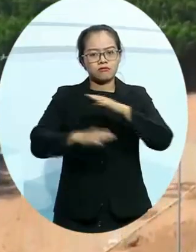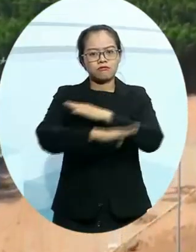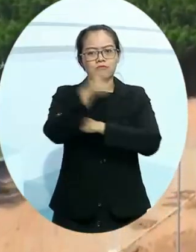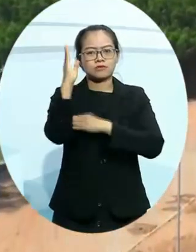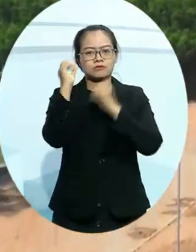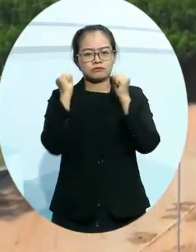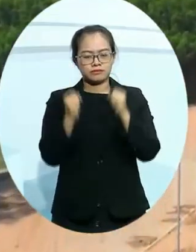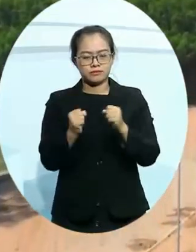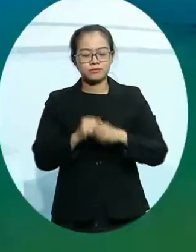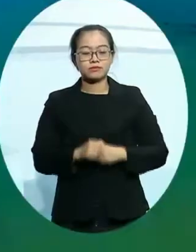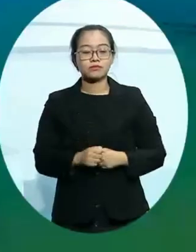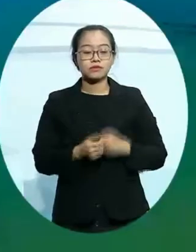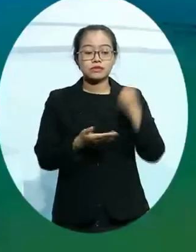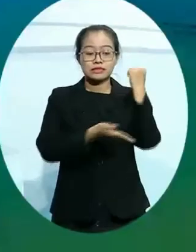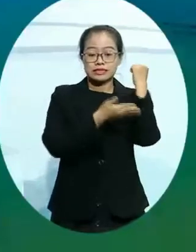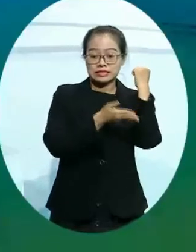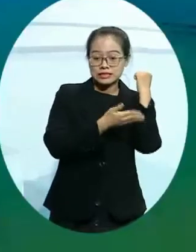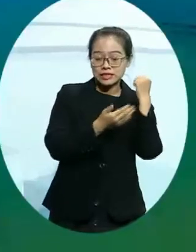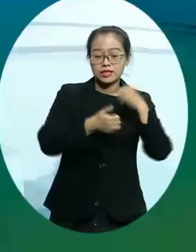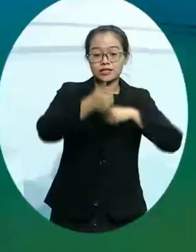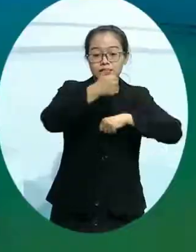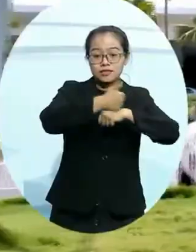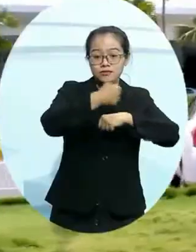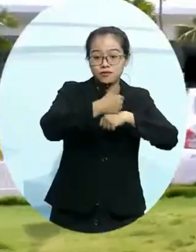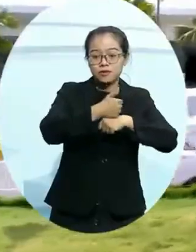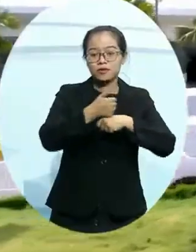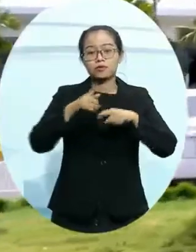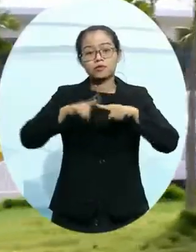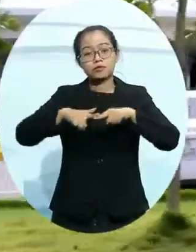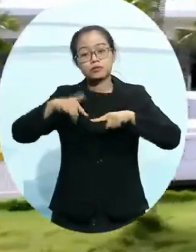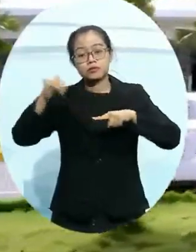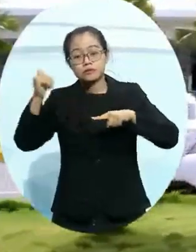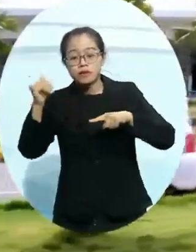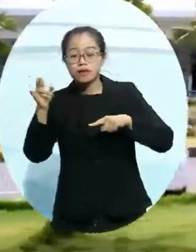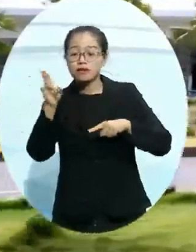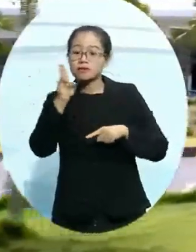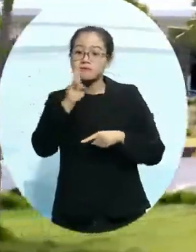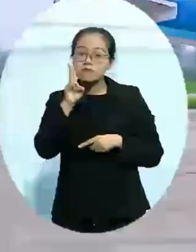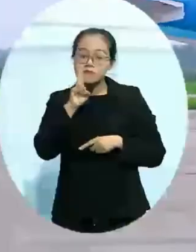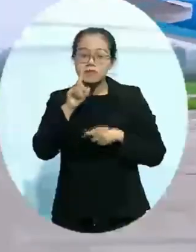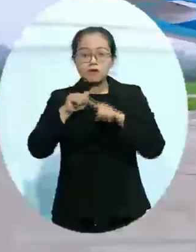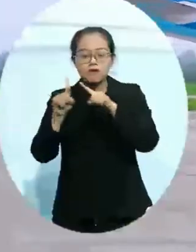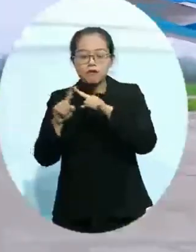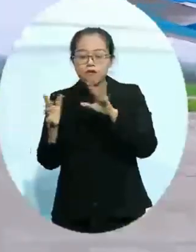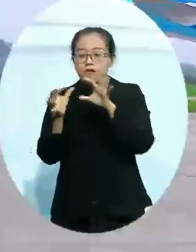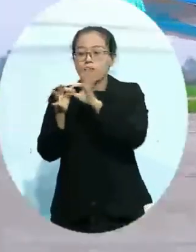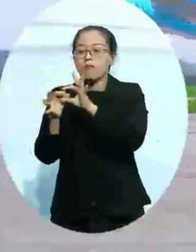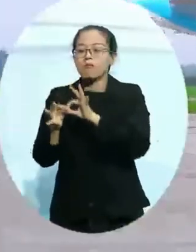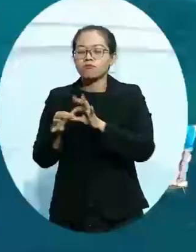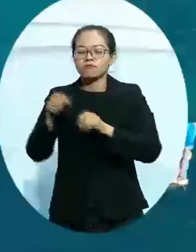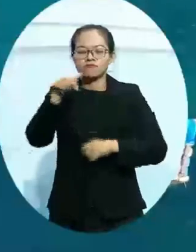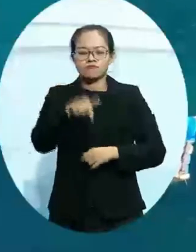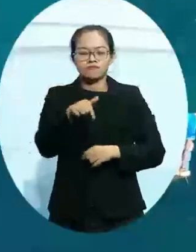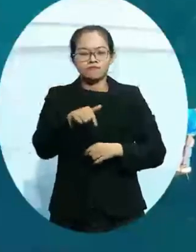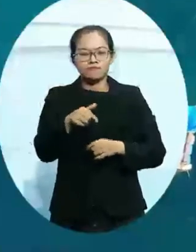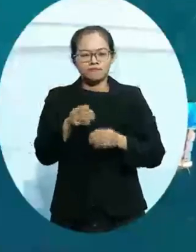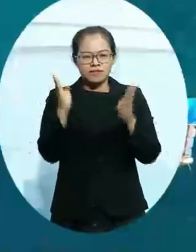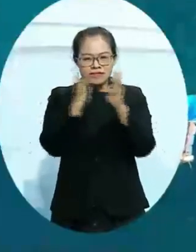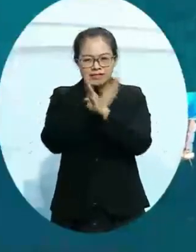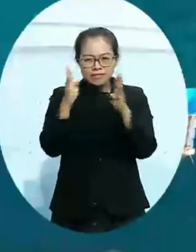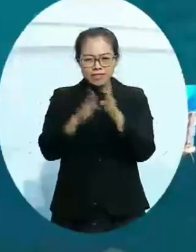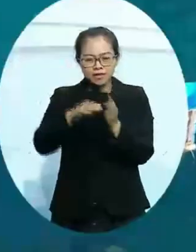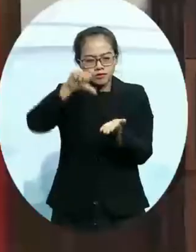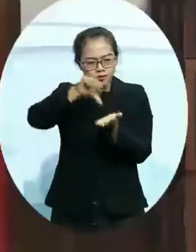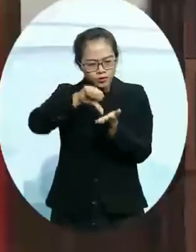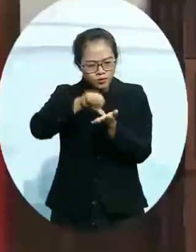tư hạ tầng đồng bộ từ chính phủ như là cảng quốc tế Quy Nhơn hay là sân bay quốc tế v.v. thì nơi đây nó sẽ trở thành một cái trung điểm du lịch, tôi